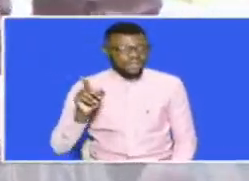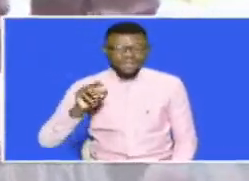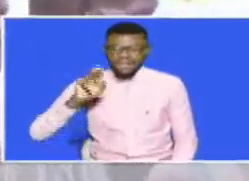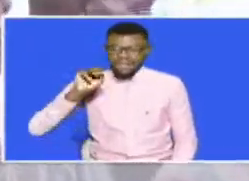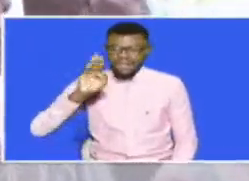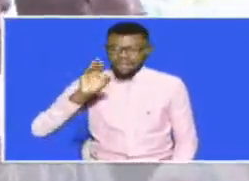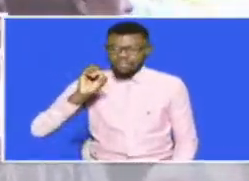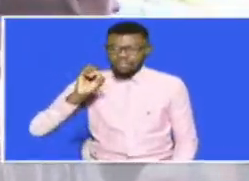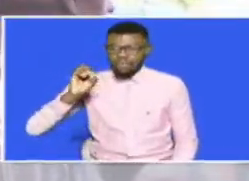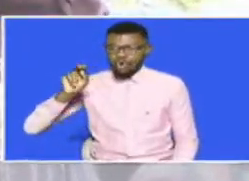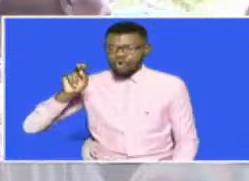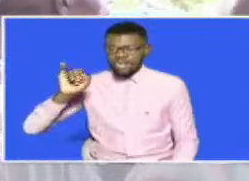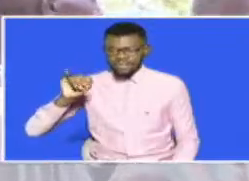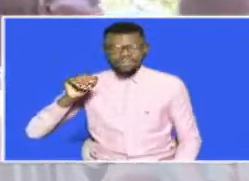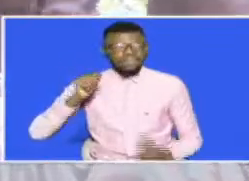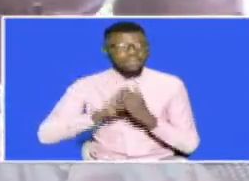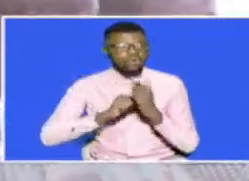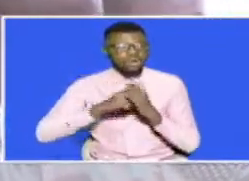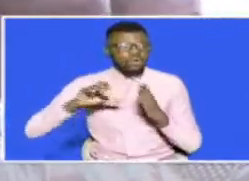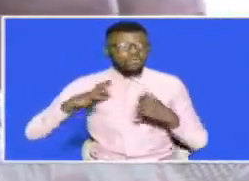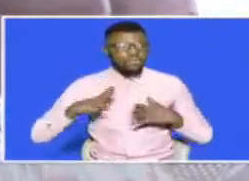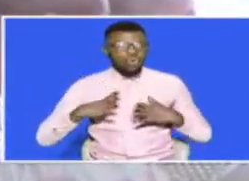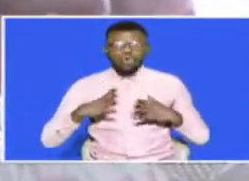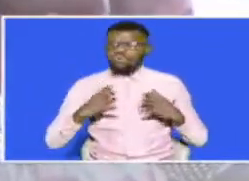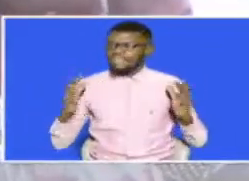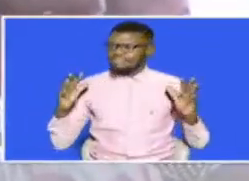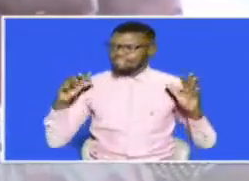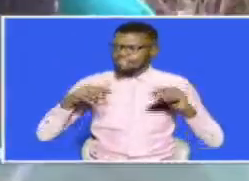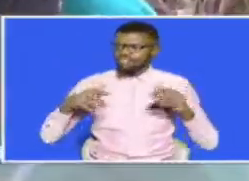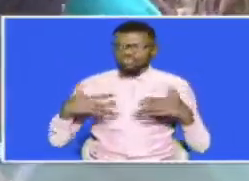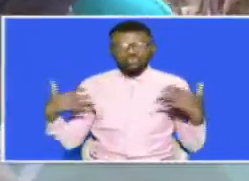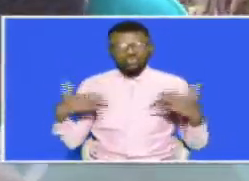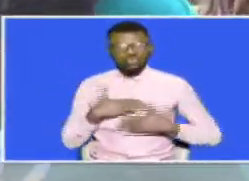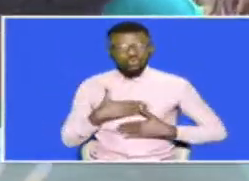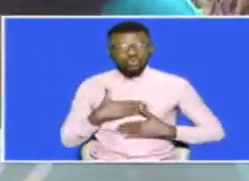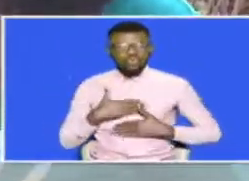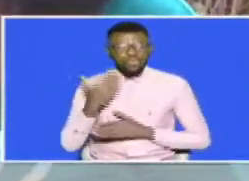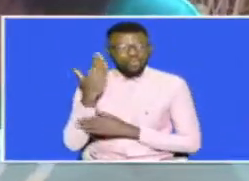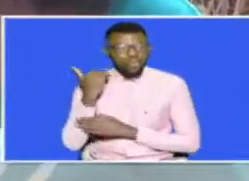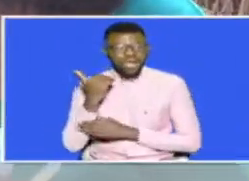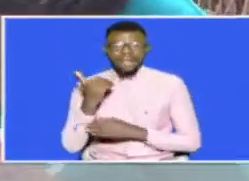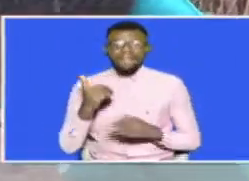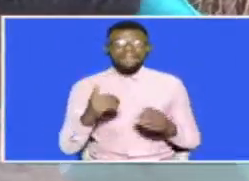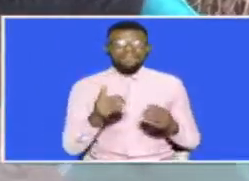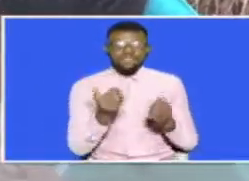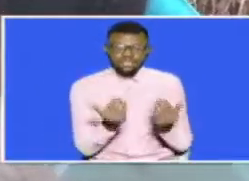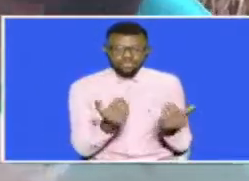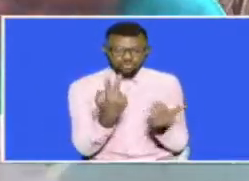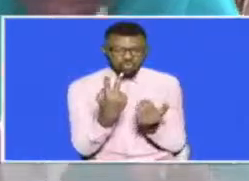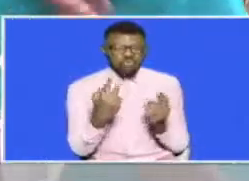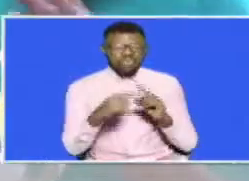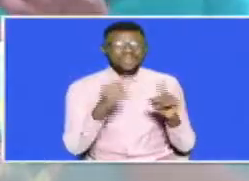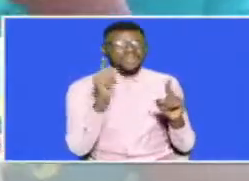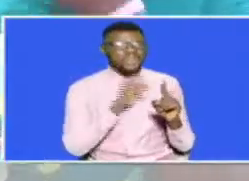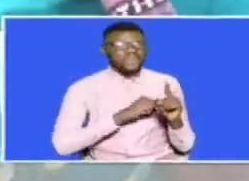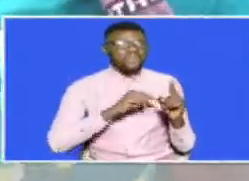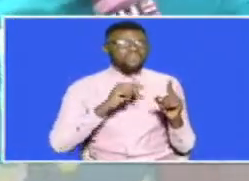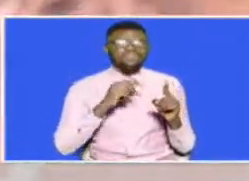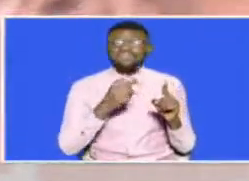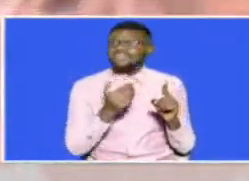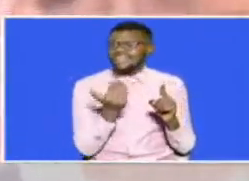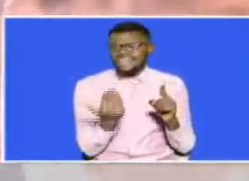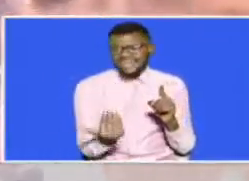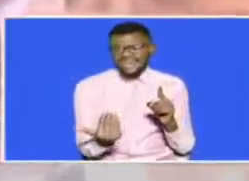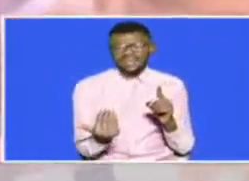Mbooni, kaunti ya Makueni, wametamaushwa na unyama uliomwingia binadamu na kusababisha vifo vya watoto wawili wenye umri mdogo